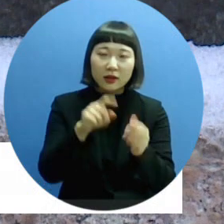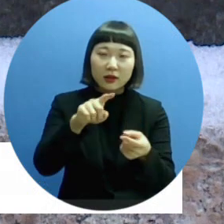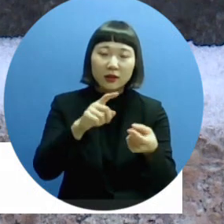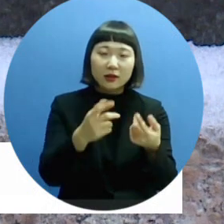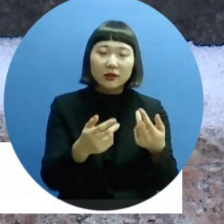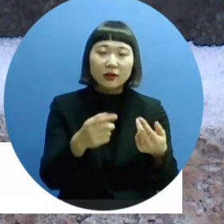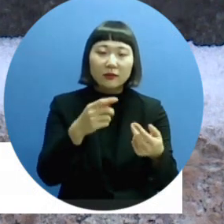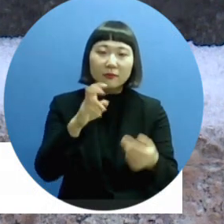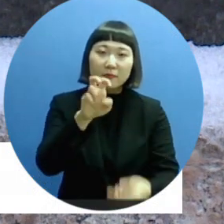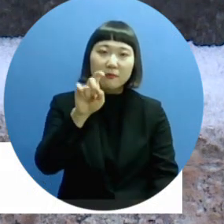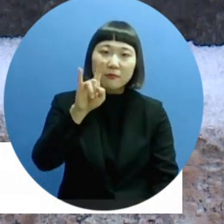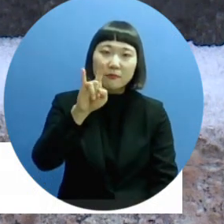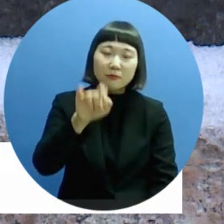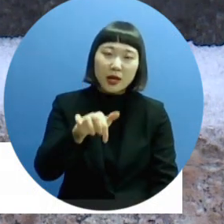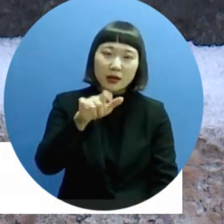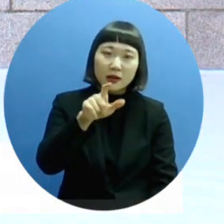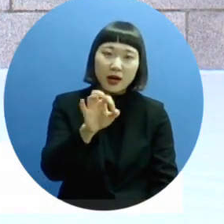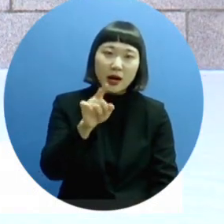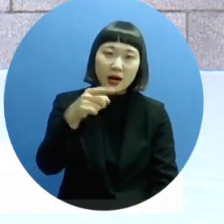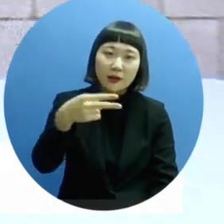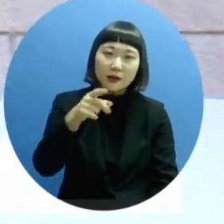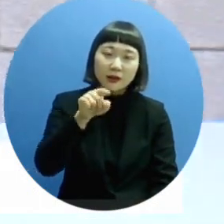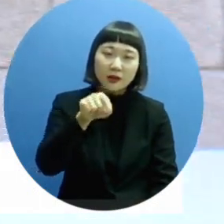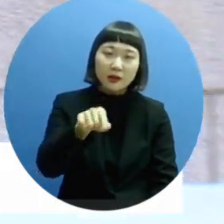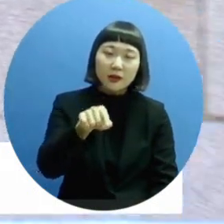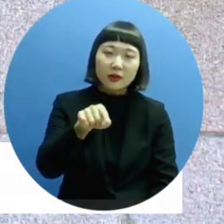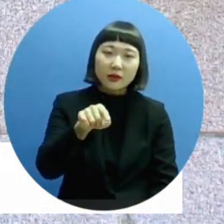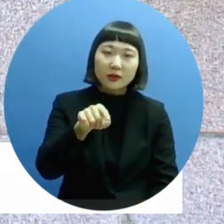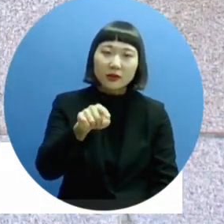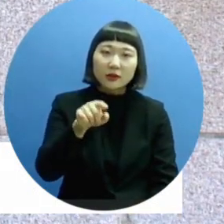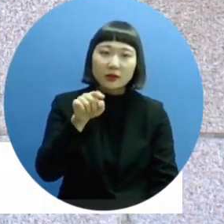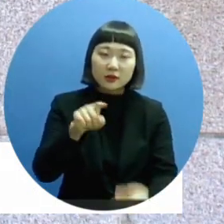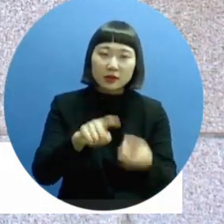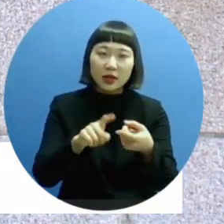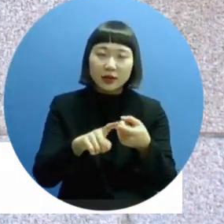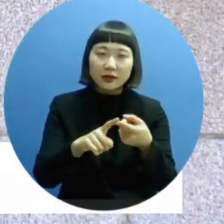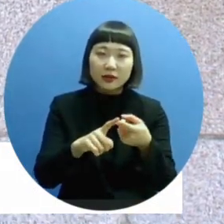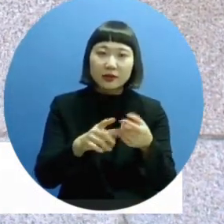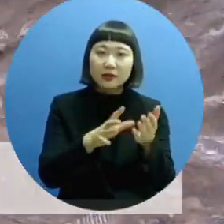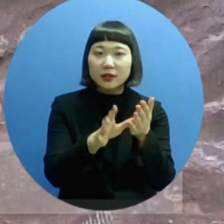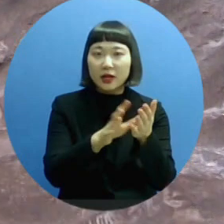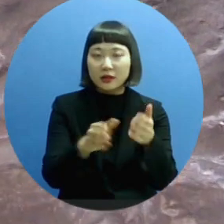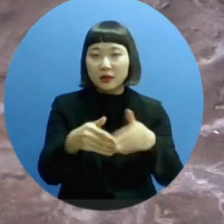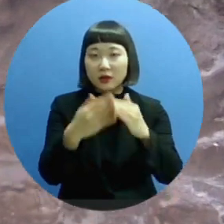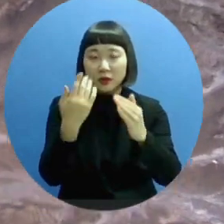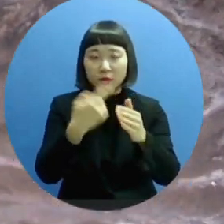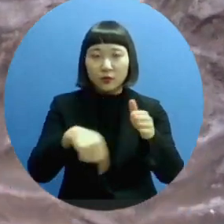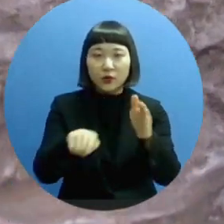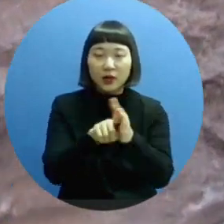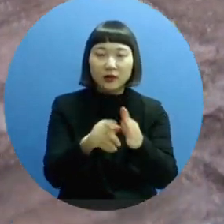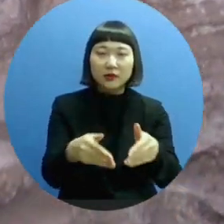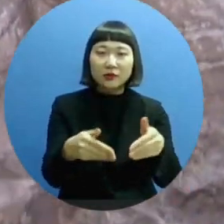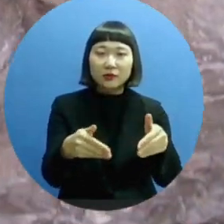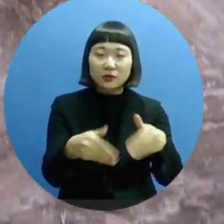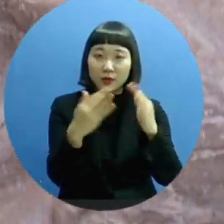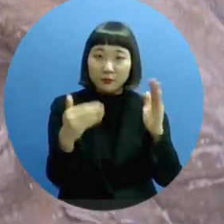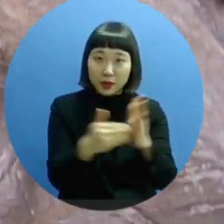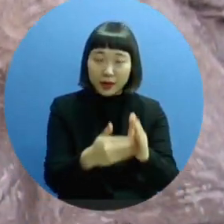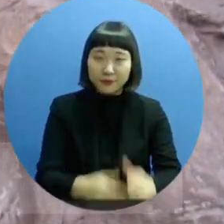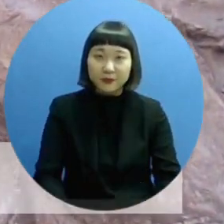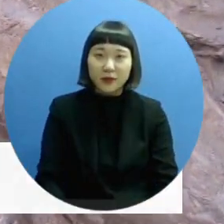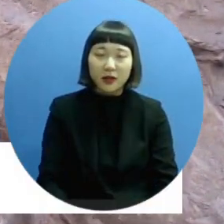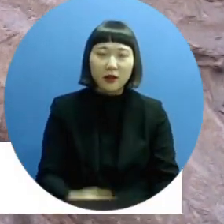맥아더 동상 건립위원회가 세웠습니다. 동상 옆에는 부조상도 설치했습니다. 해안가에서 물길을